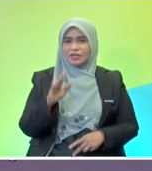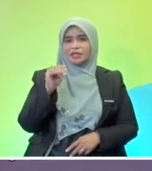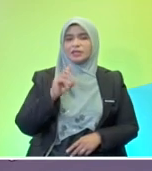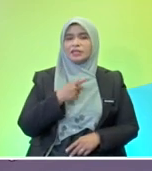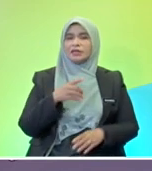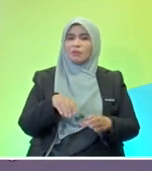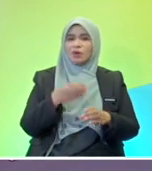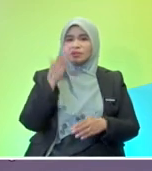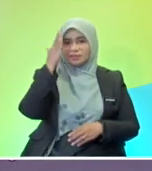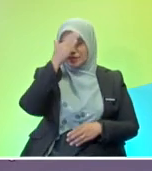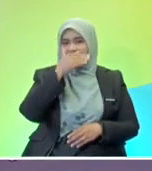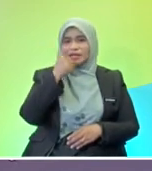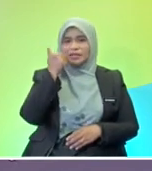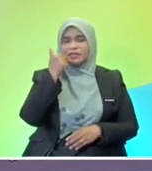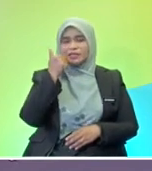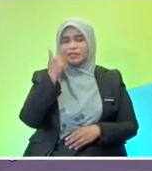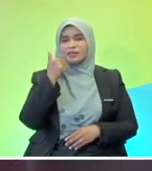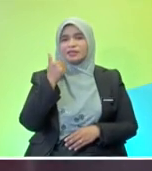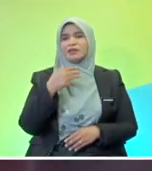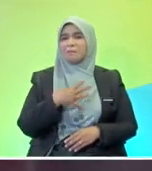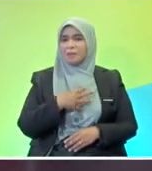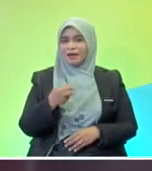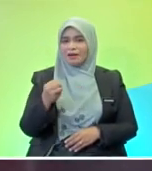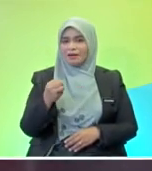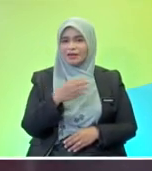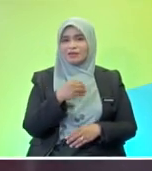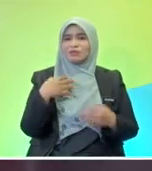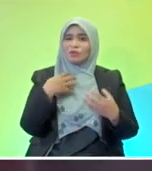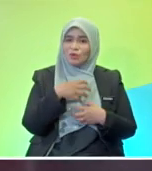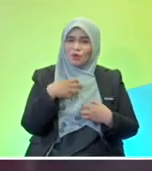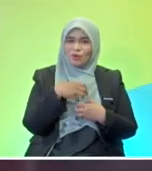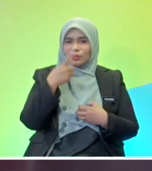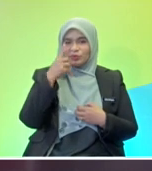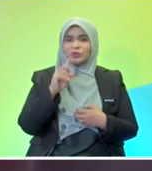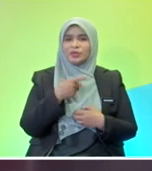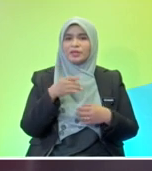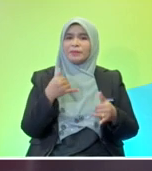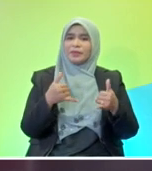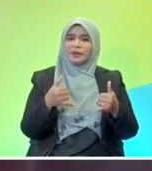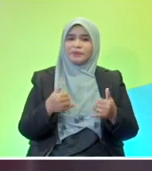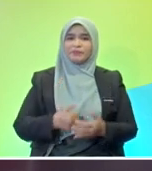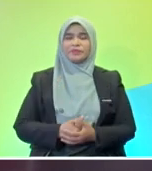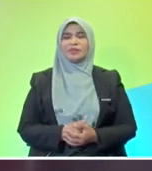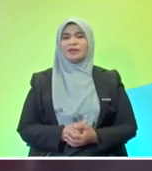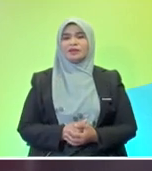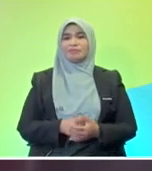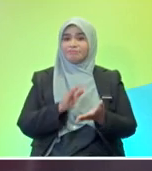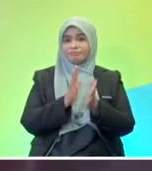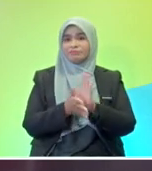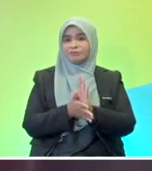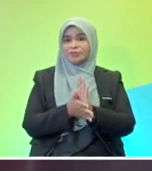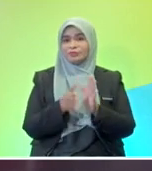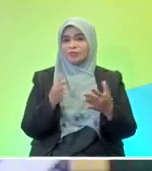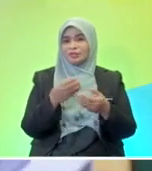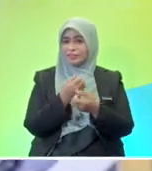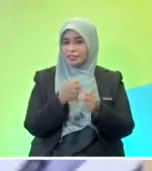cantik, menarik, seronok untuk dimain. Okey. Cikgu, kita dah siap pun wajah dan rambut kita. Wah, rambut